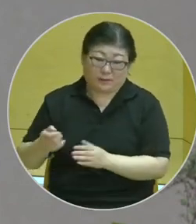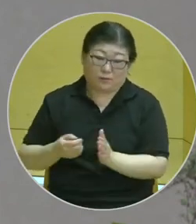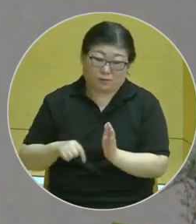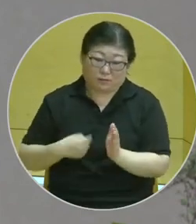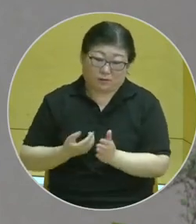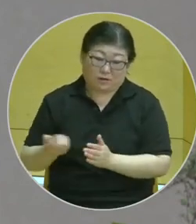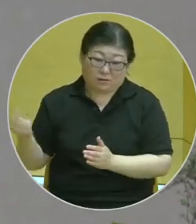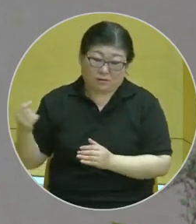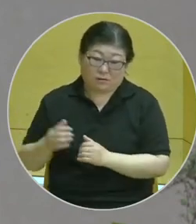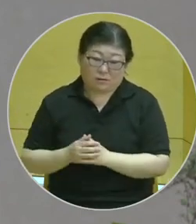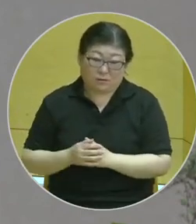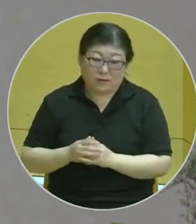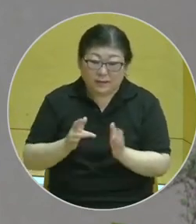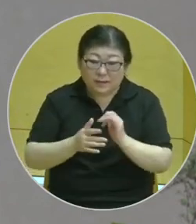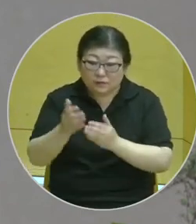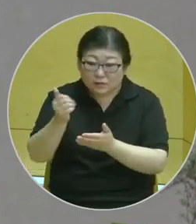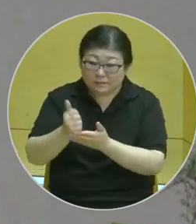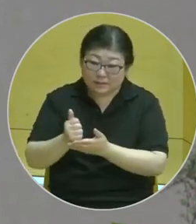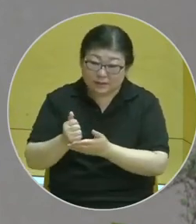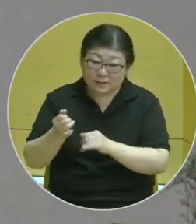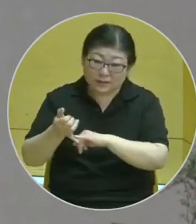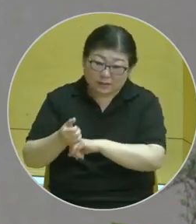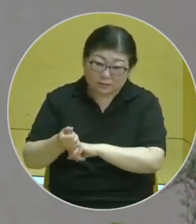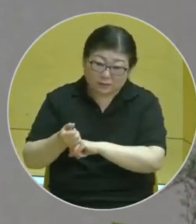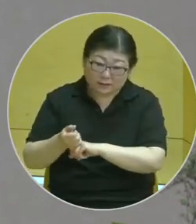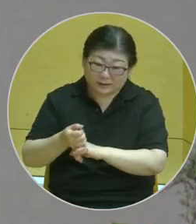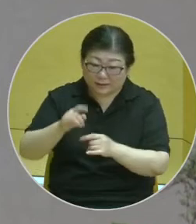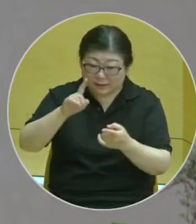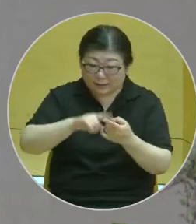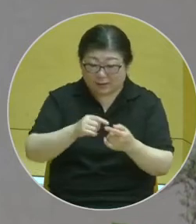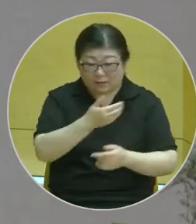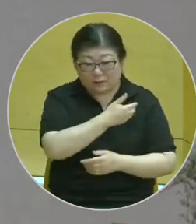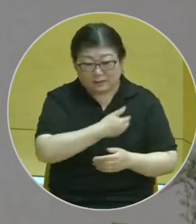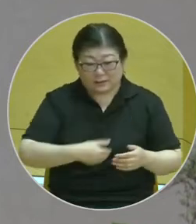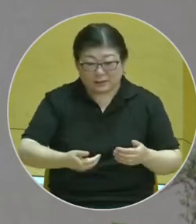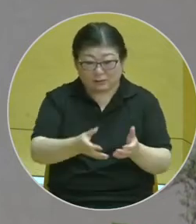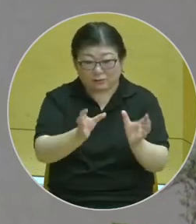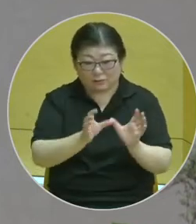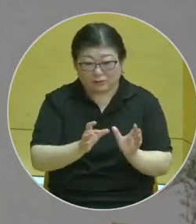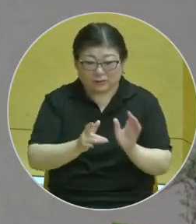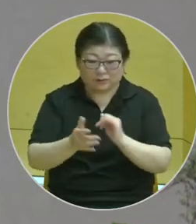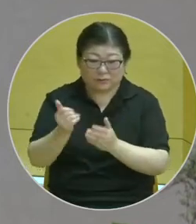예수님께서는 약속하신 대로 그 제작 공동체의 찾아오십니다